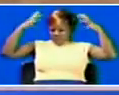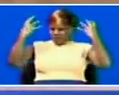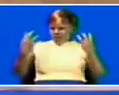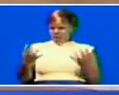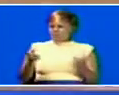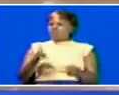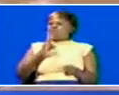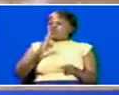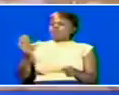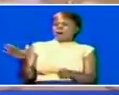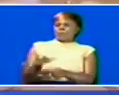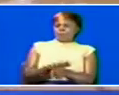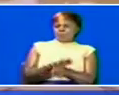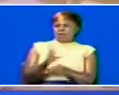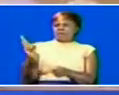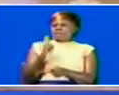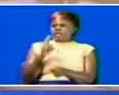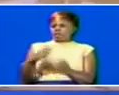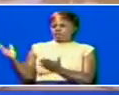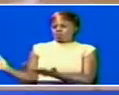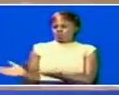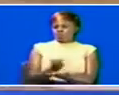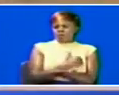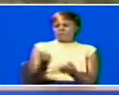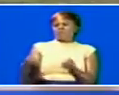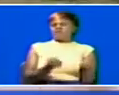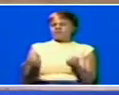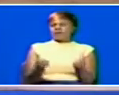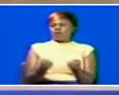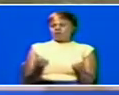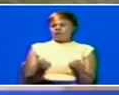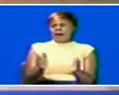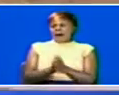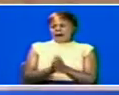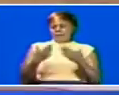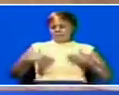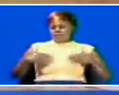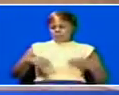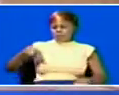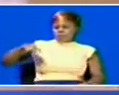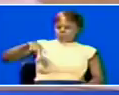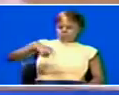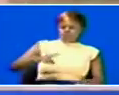hufunikwa na maji na yanatishia kuyasomba magari na watu ambao wanavuka.